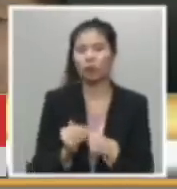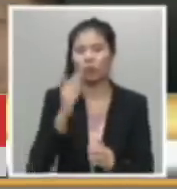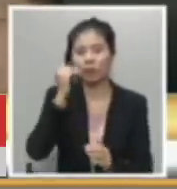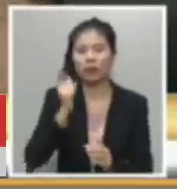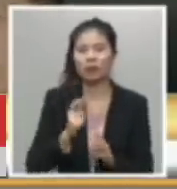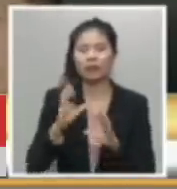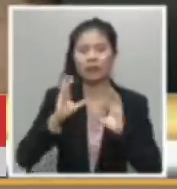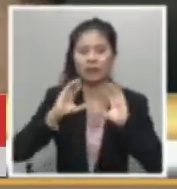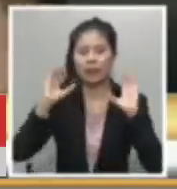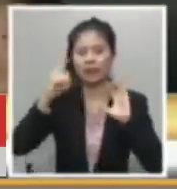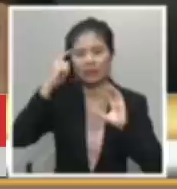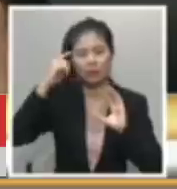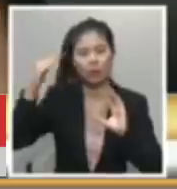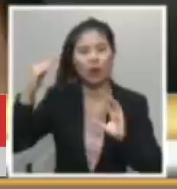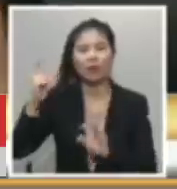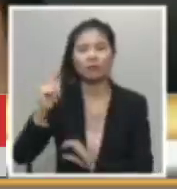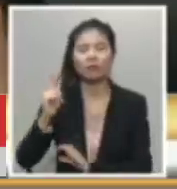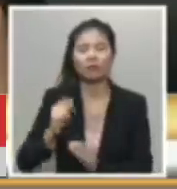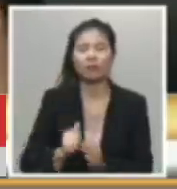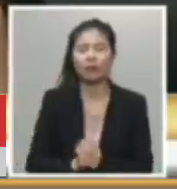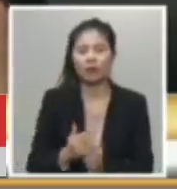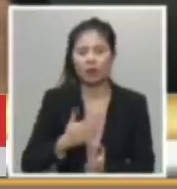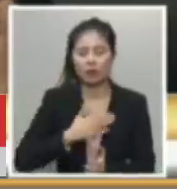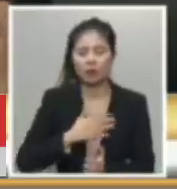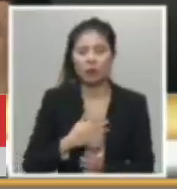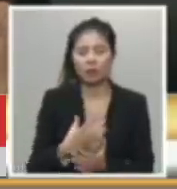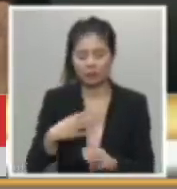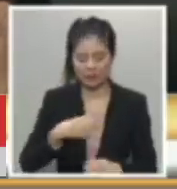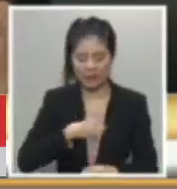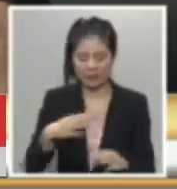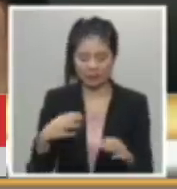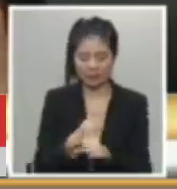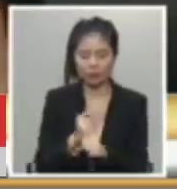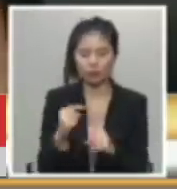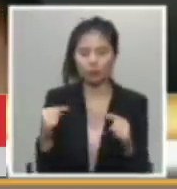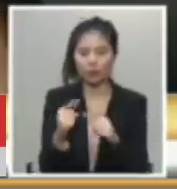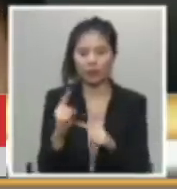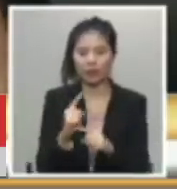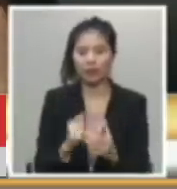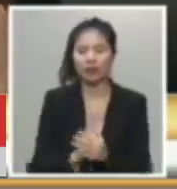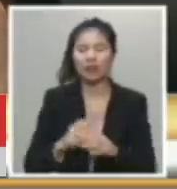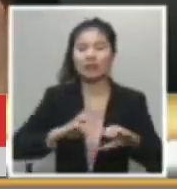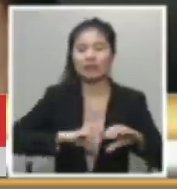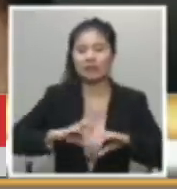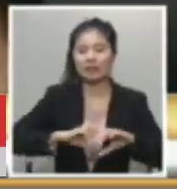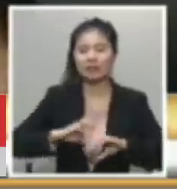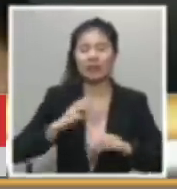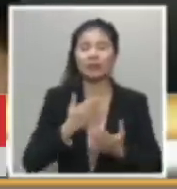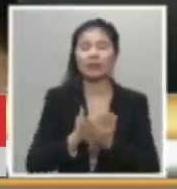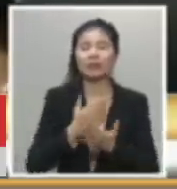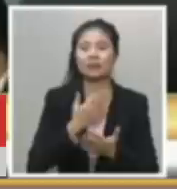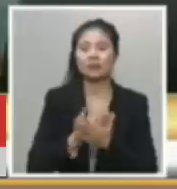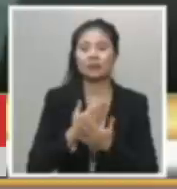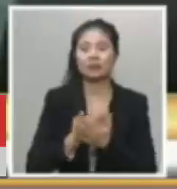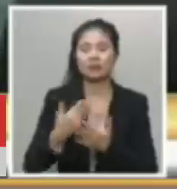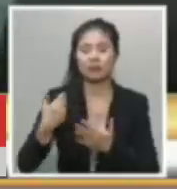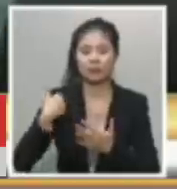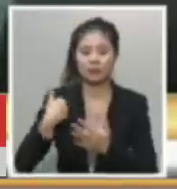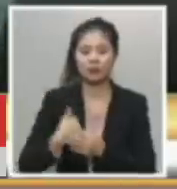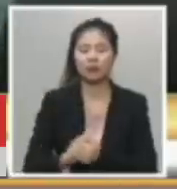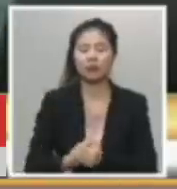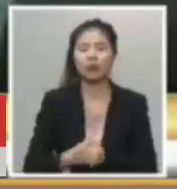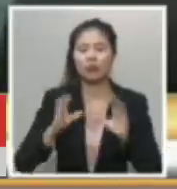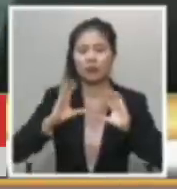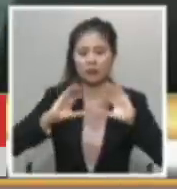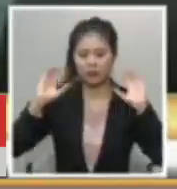าดหวังไว้ดังนั้นผมจึงอยากจะสรุปว่าการจัดสรรงบประมาณในลักษณะนี้ถือว่ารัฐบาล